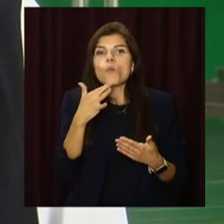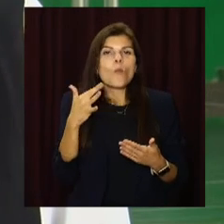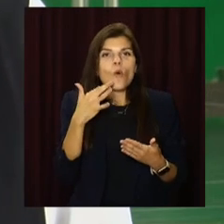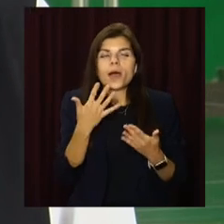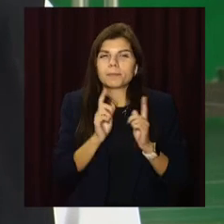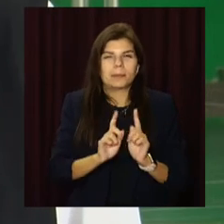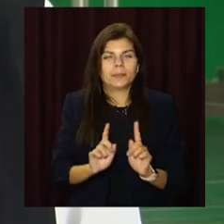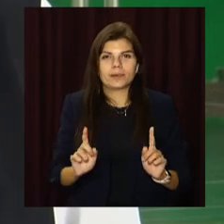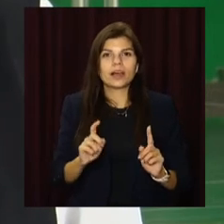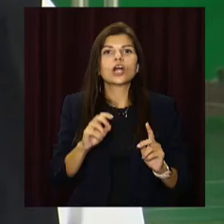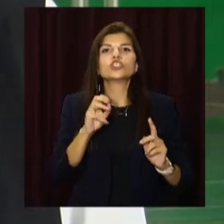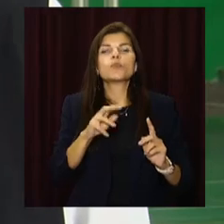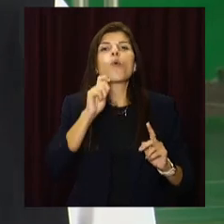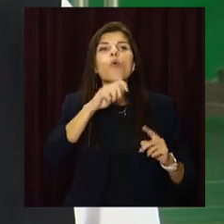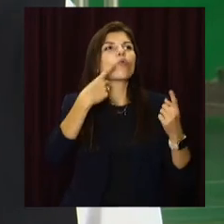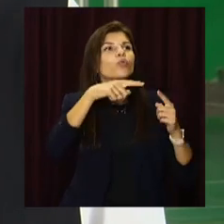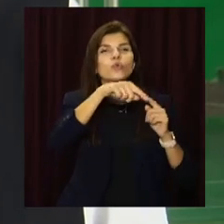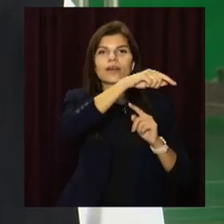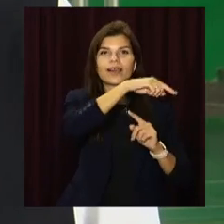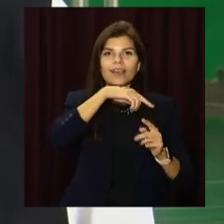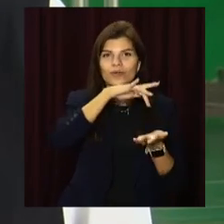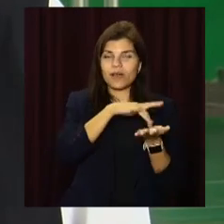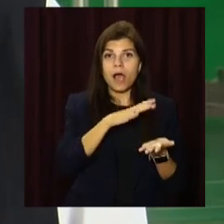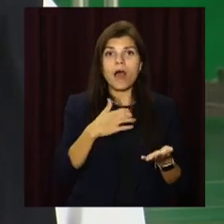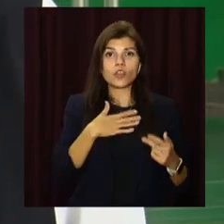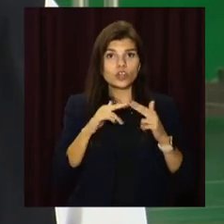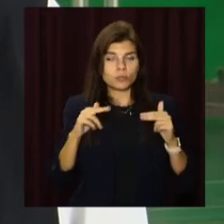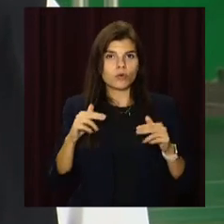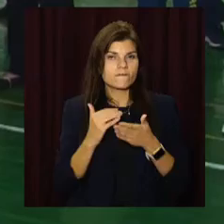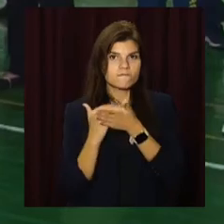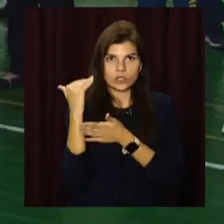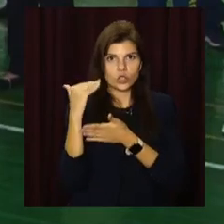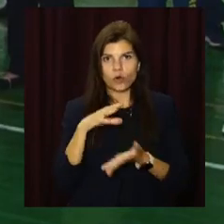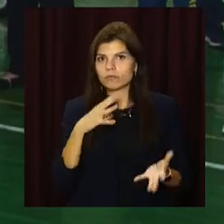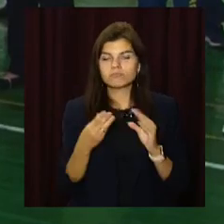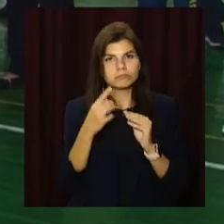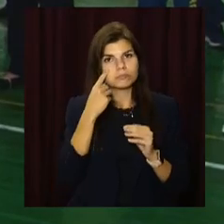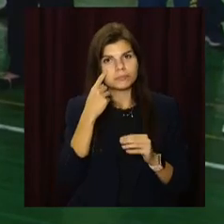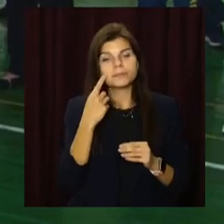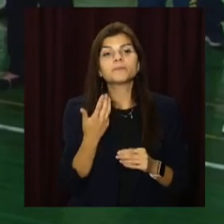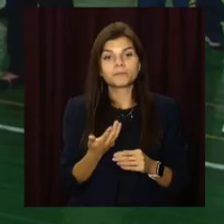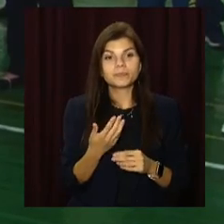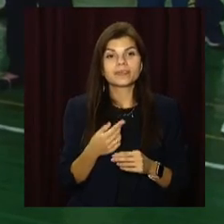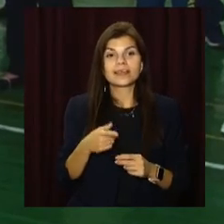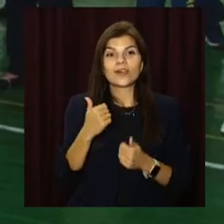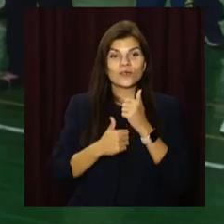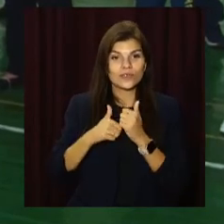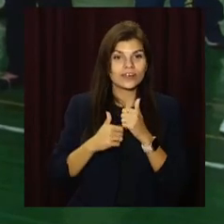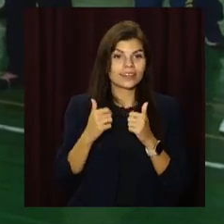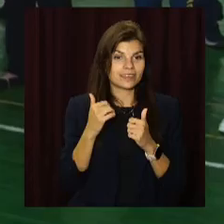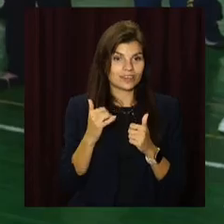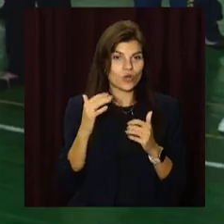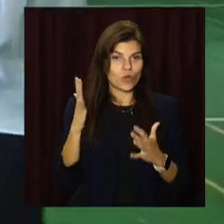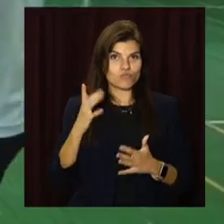найбагатослідною серед всіх регіонів України. І результати наші дніпровські високі. За перемогу в паралімпійських іграх та високу